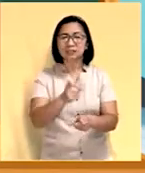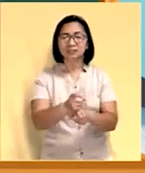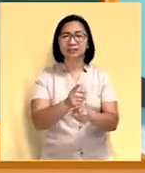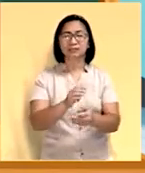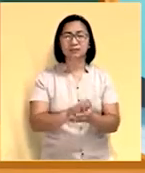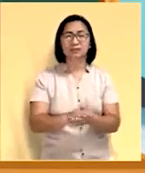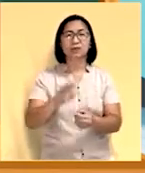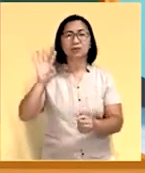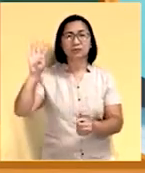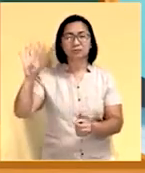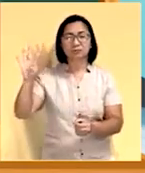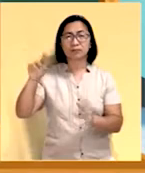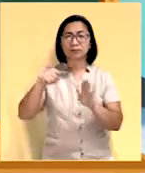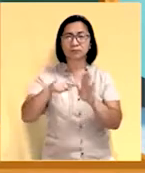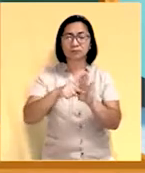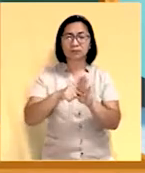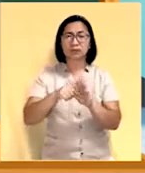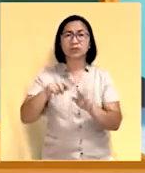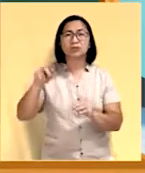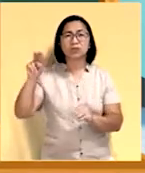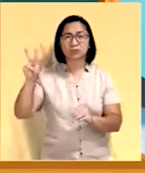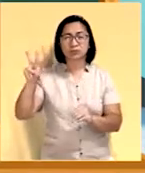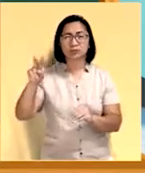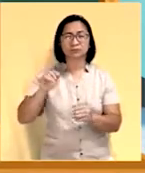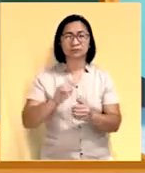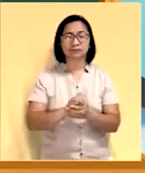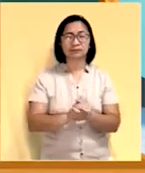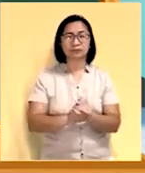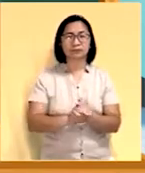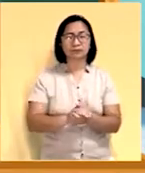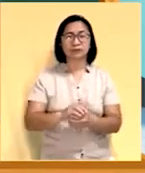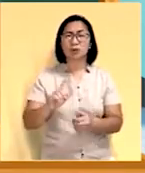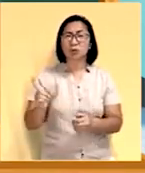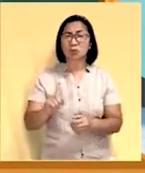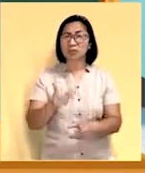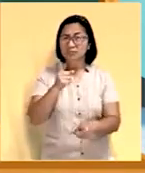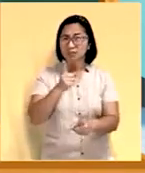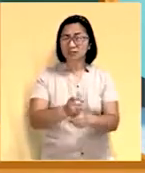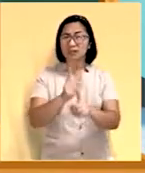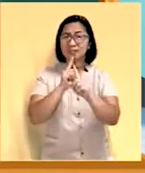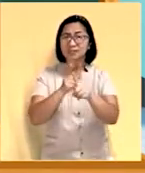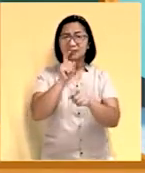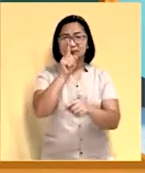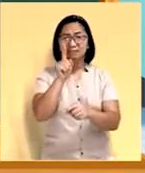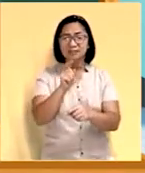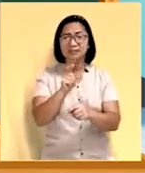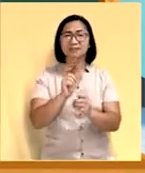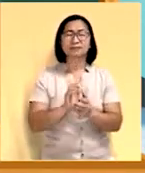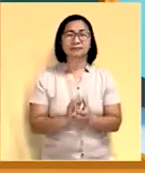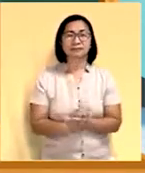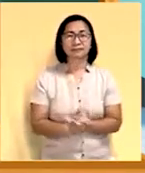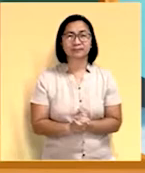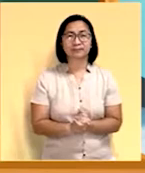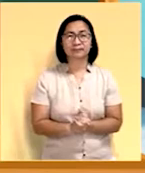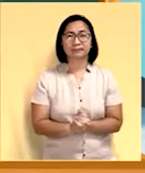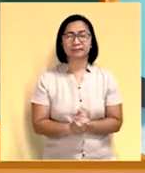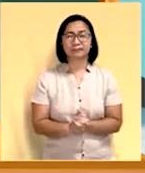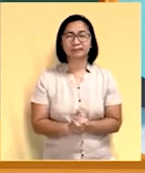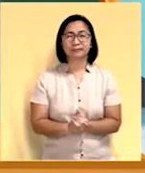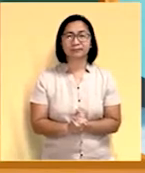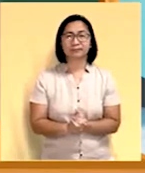Tama! 4 minus 2. Ano ang tamang sagot dito?